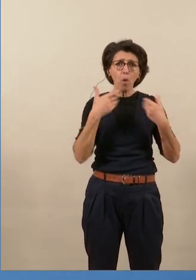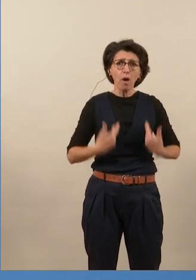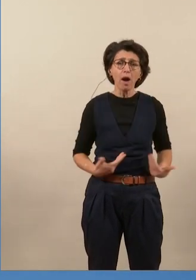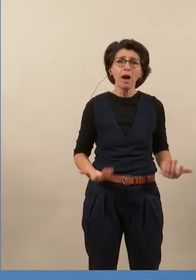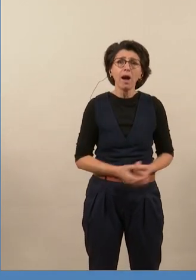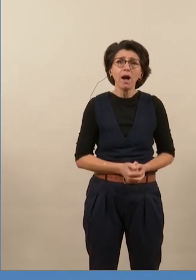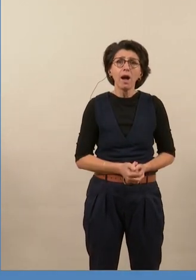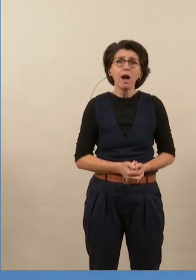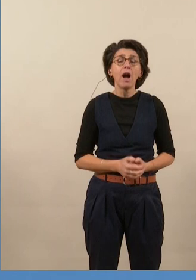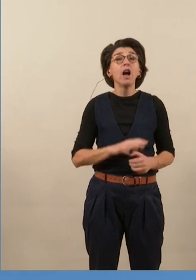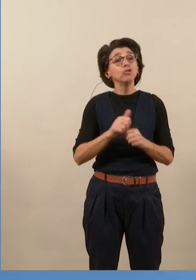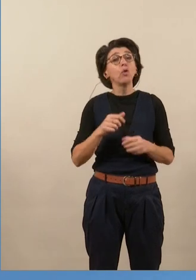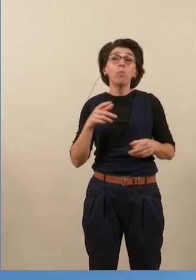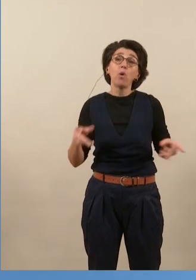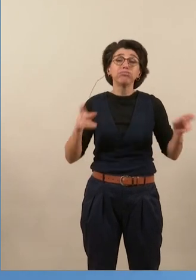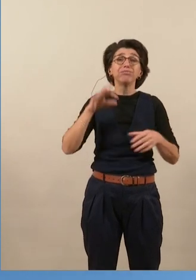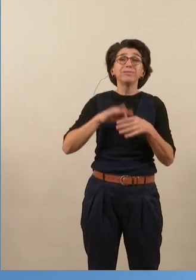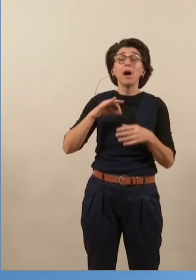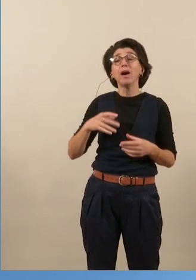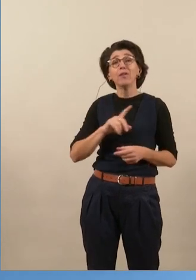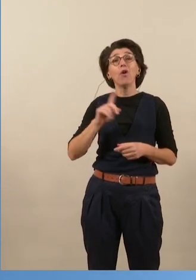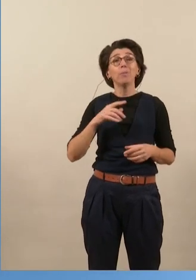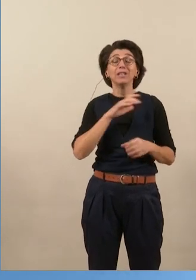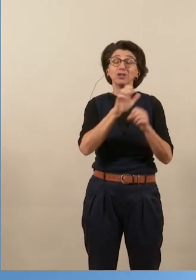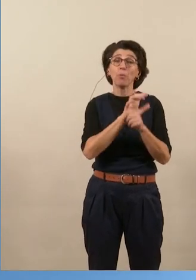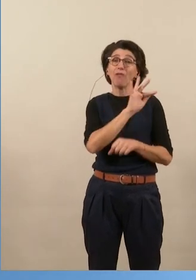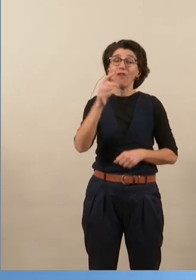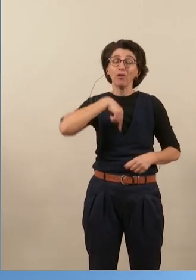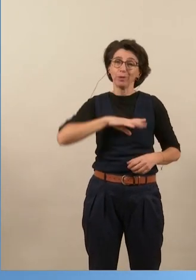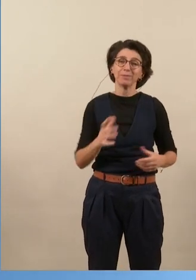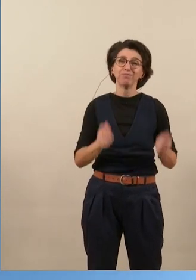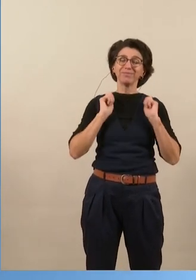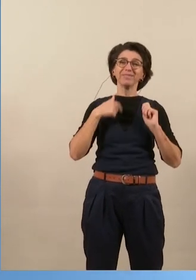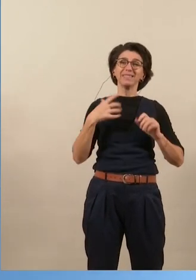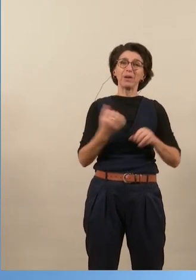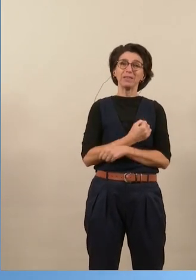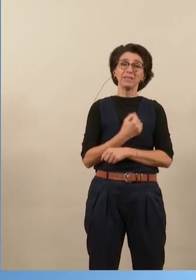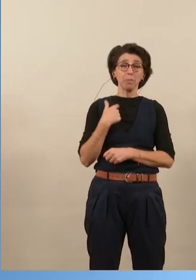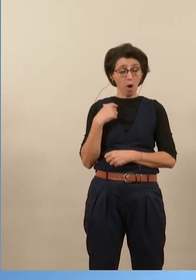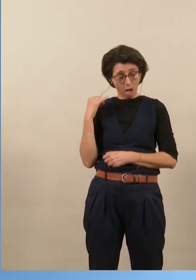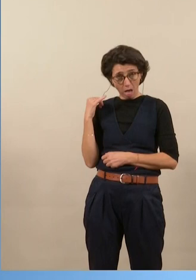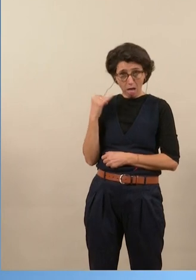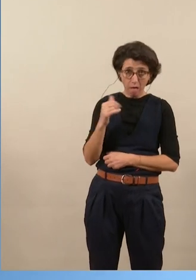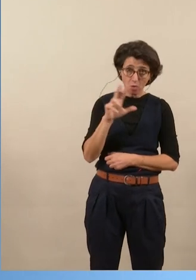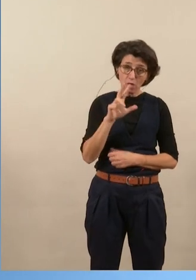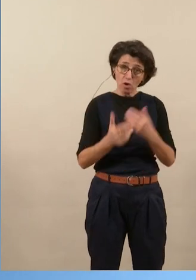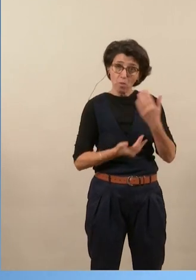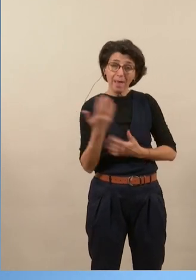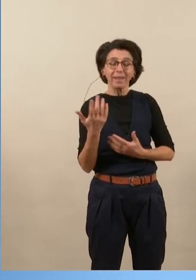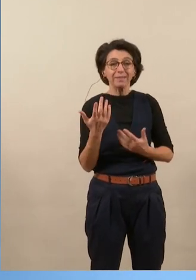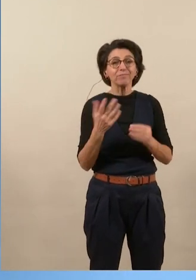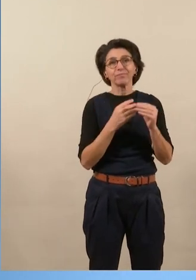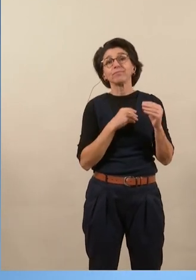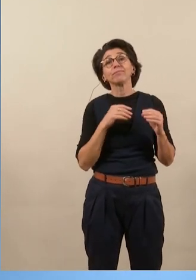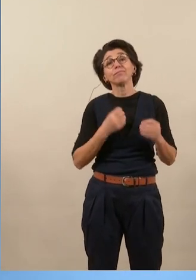de France ça c'est fait si je pouvais rester jusqu'à 3h du matin puisque c'est à cette heureci que les questions orales ont